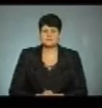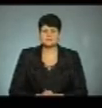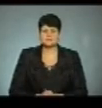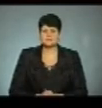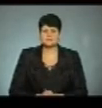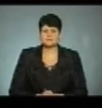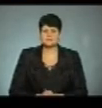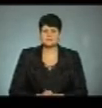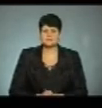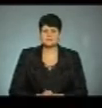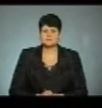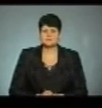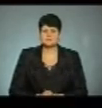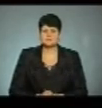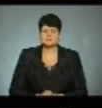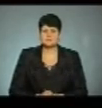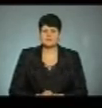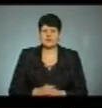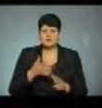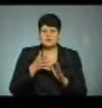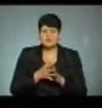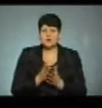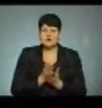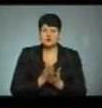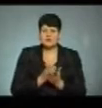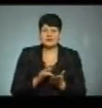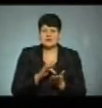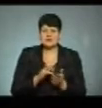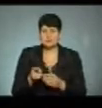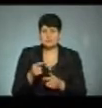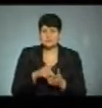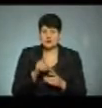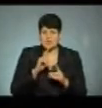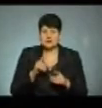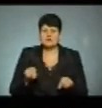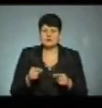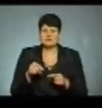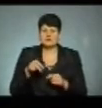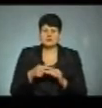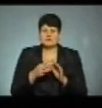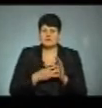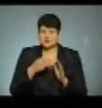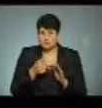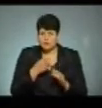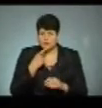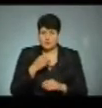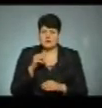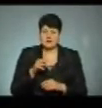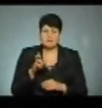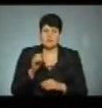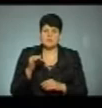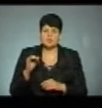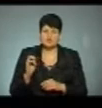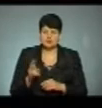Суспільному. Тернопіль. Інклюзивно-ресурсний центр Тернопільської міськради створений у 2018 році, каже Тетяна Бабійчук. За